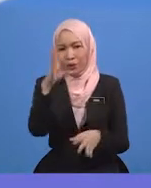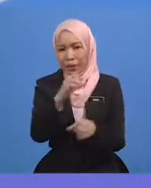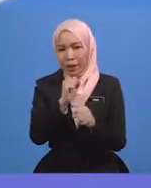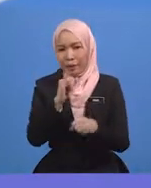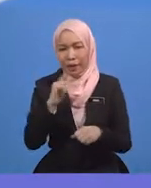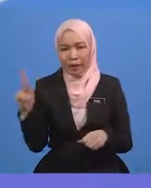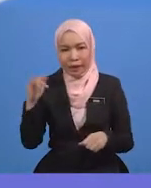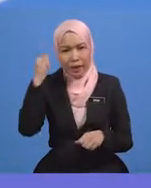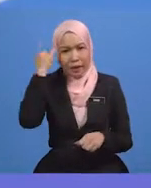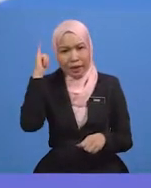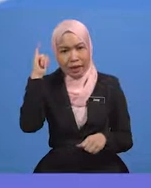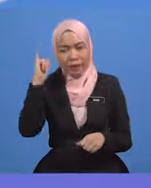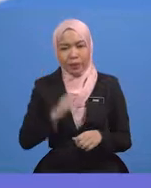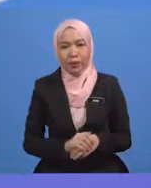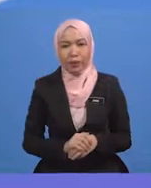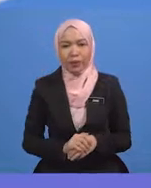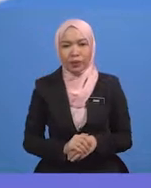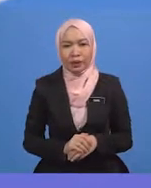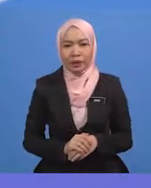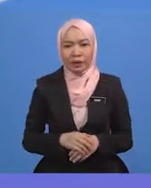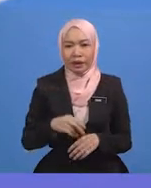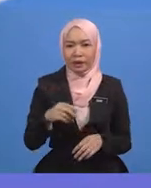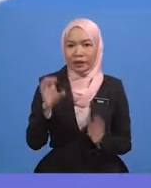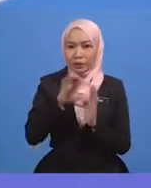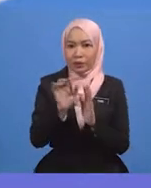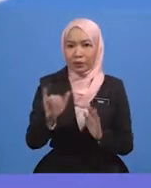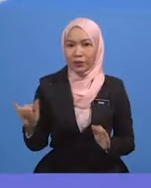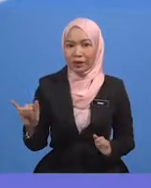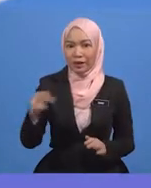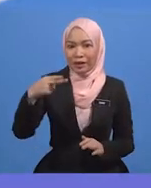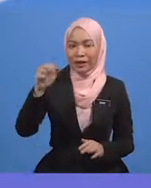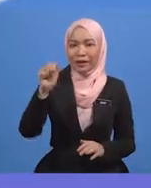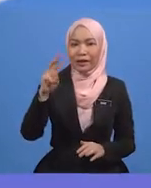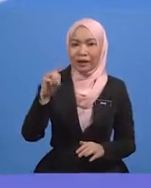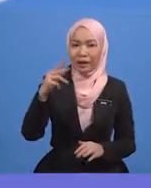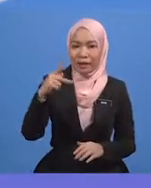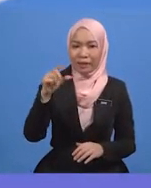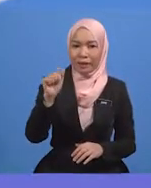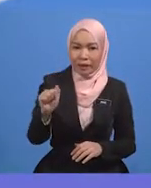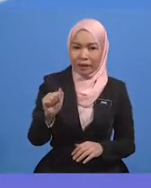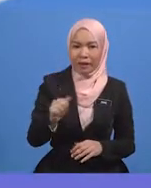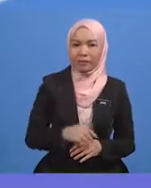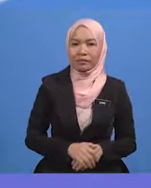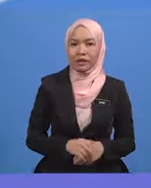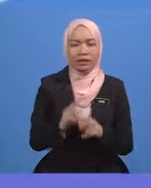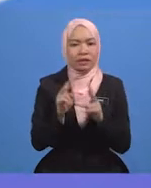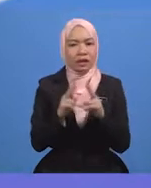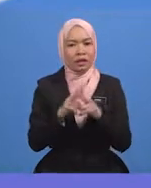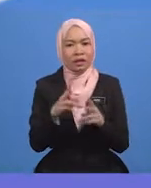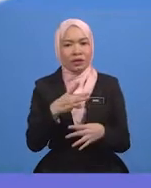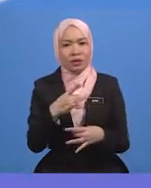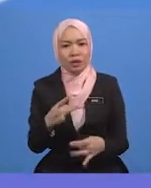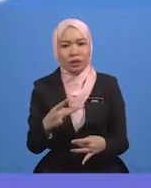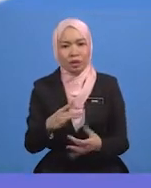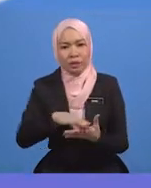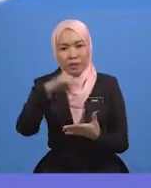Hamka terlalu teruja membaca buku-buku falsafah, kesusasteraan, sejarah dan